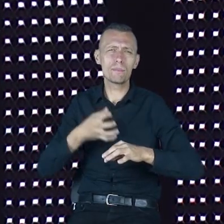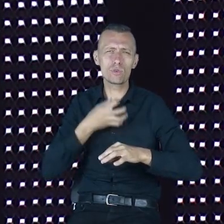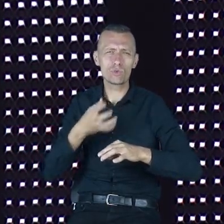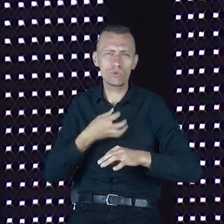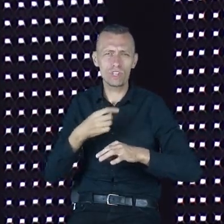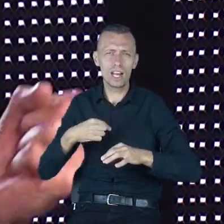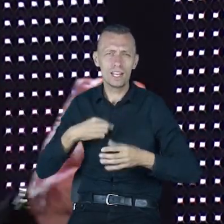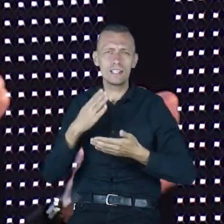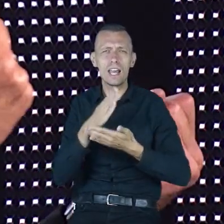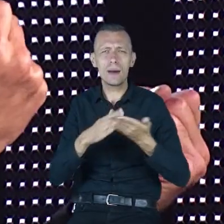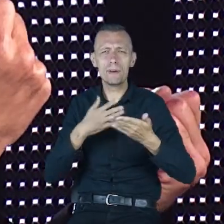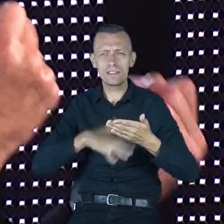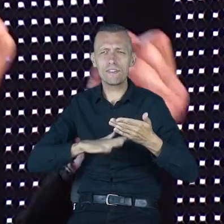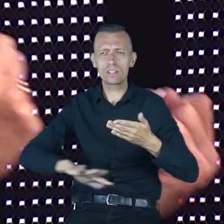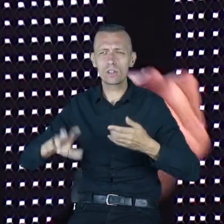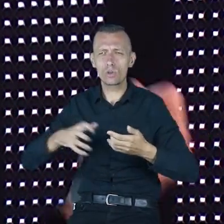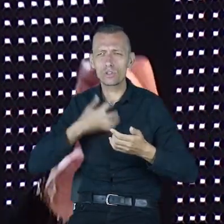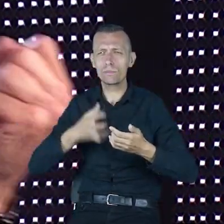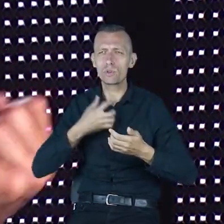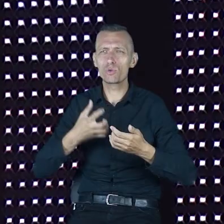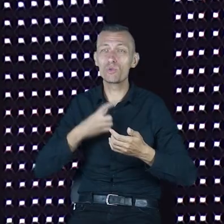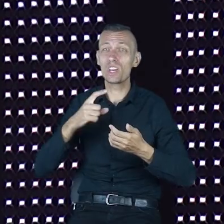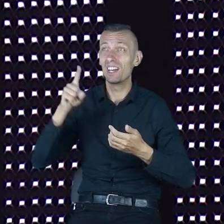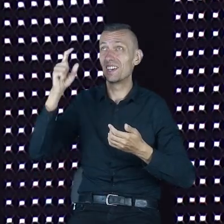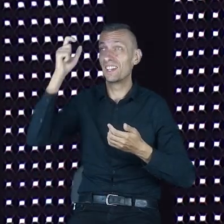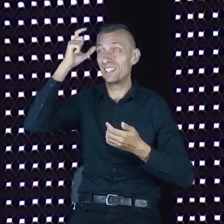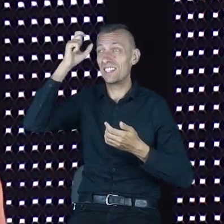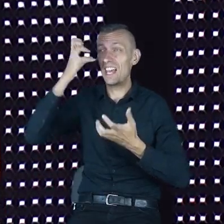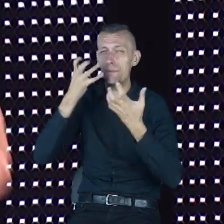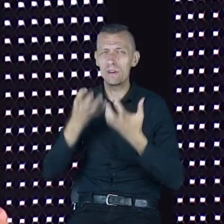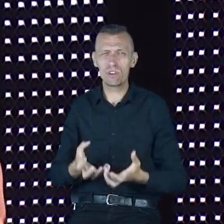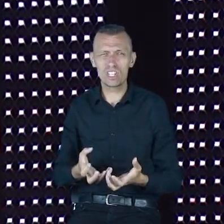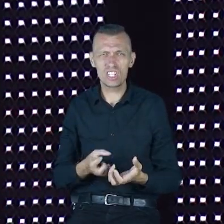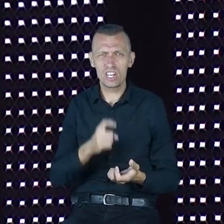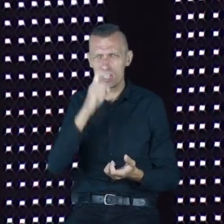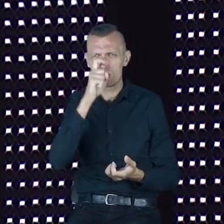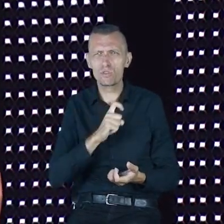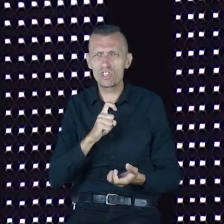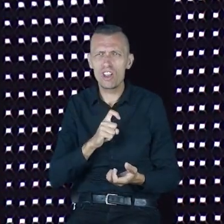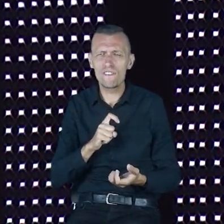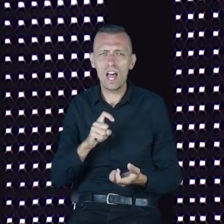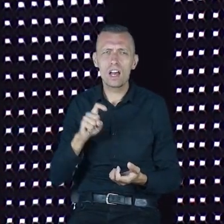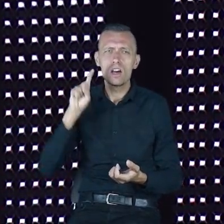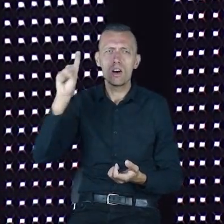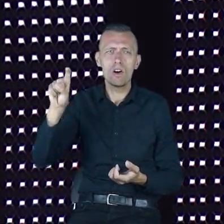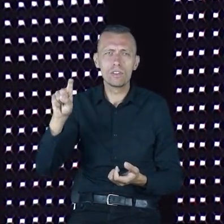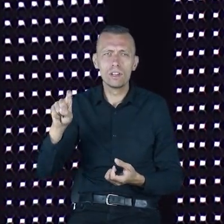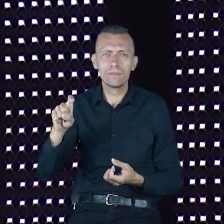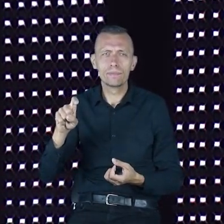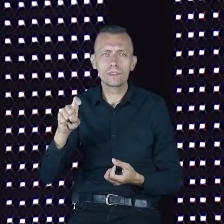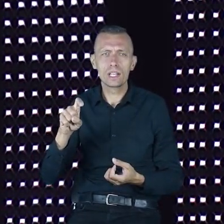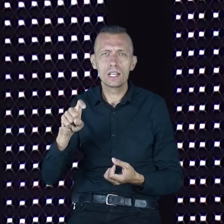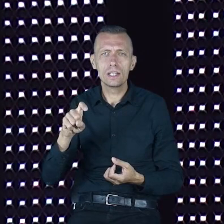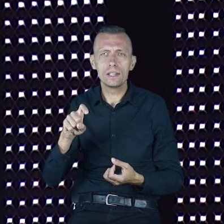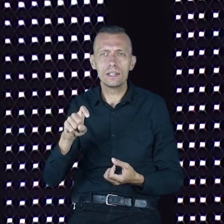bo on jest fanem robienia komuś na złość. To wredny, okropny, obrzydliwy